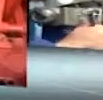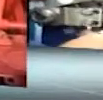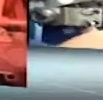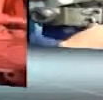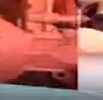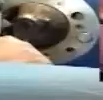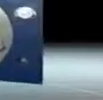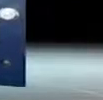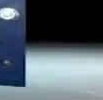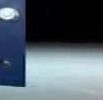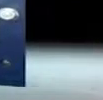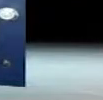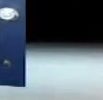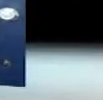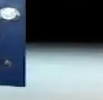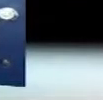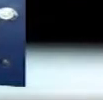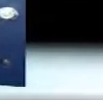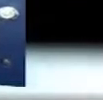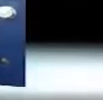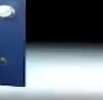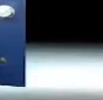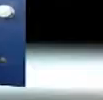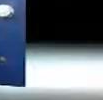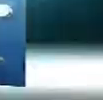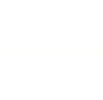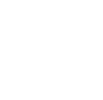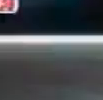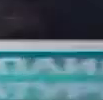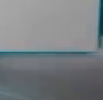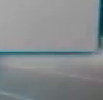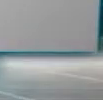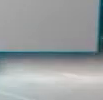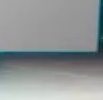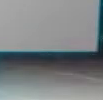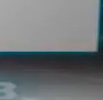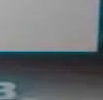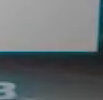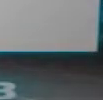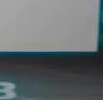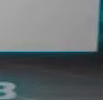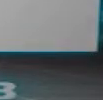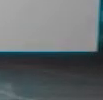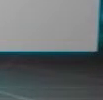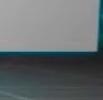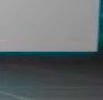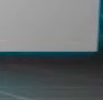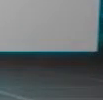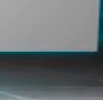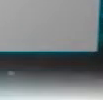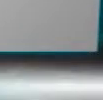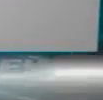тракторларын, арнайы тестілеумен стартерлер, генераторларды жөндейді. Жаңа құрылғыда иінді біліктерді тегістеу, отандық және